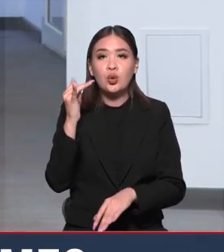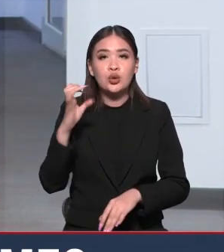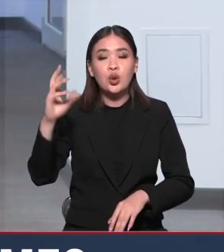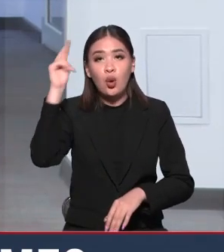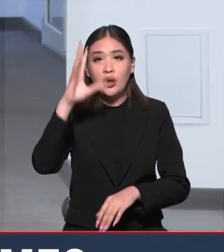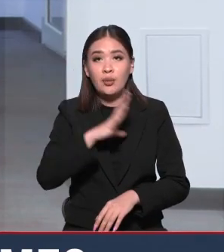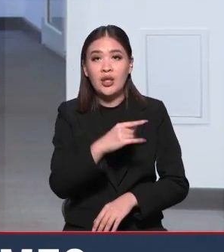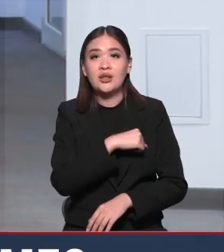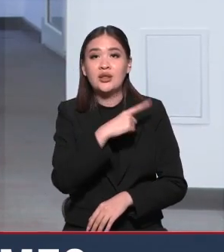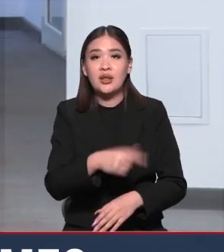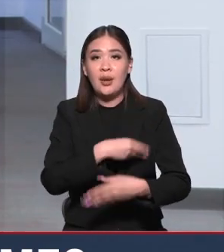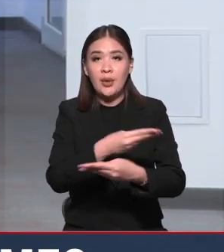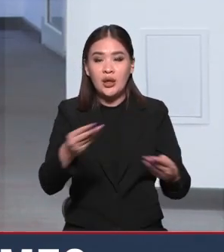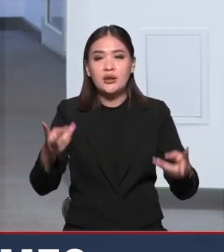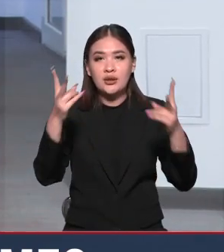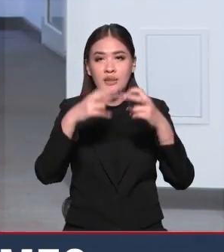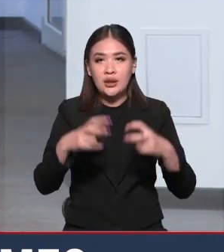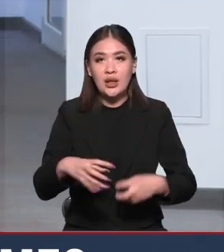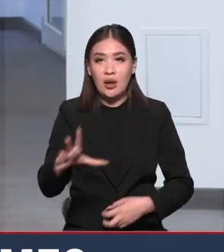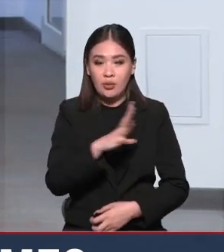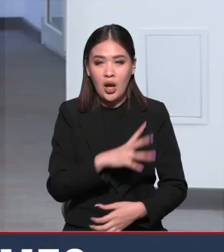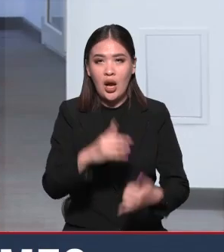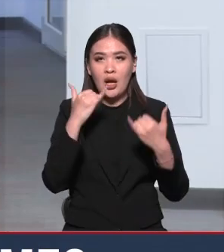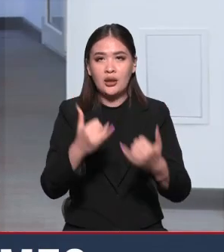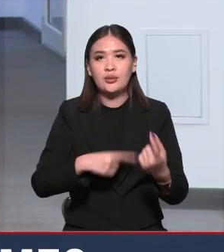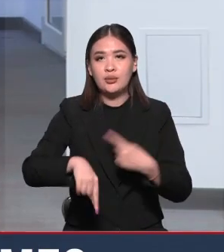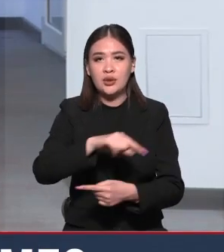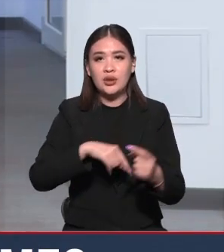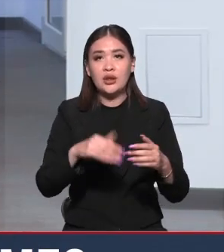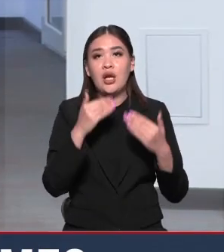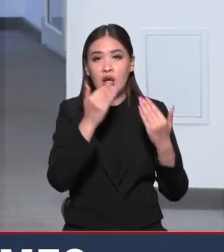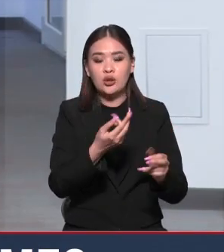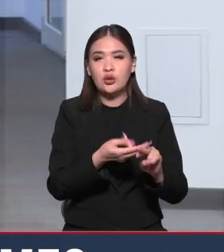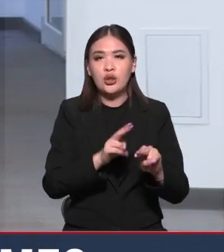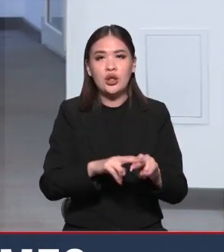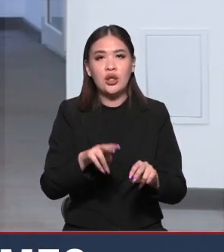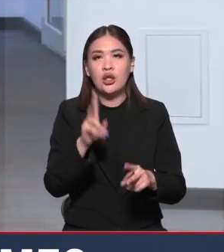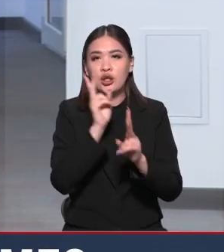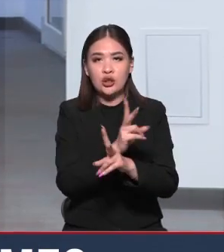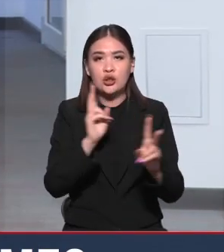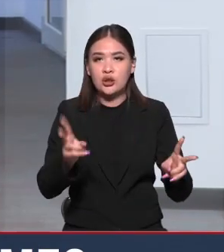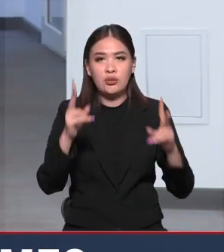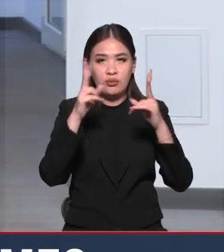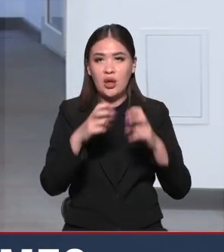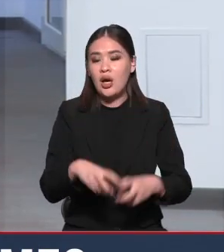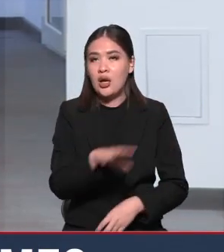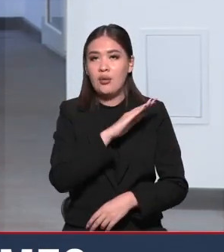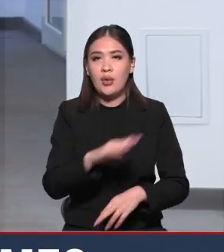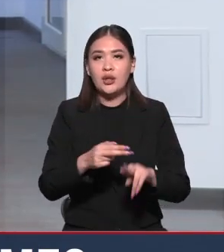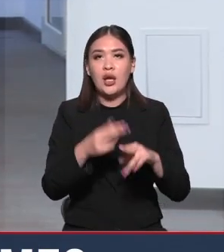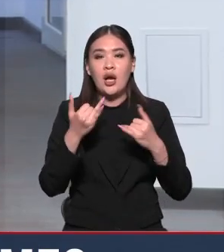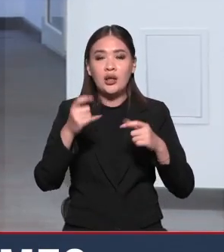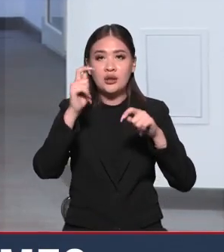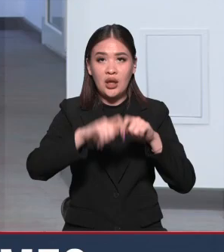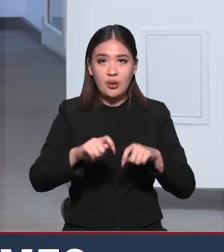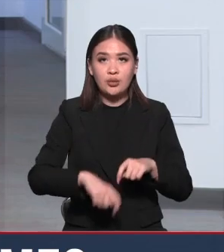сертификат беретін ұйымдар тексерілетін. Қазір бұл бизнеске жататындықтан ешкімнің бақылауына жатпайды екен. Сарапшылар